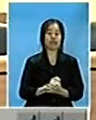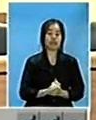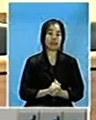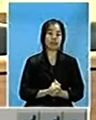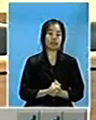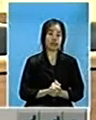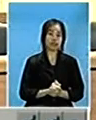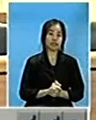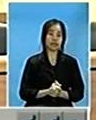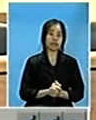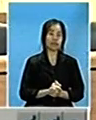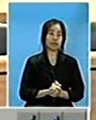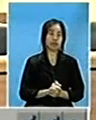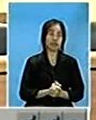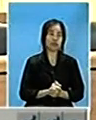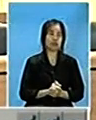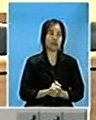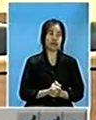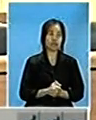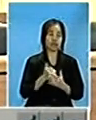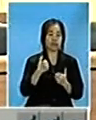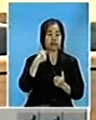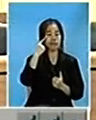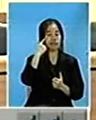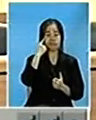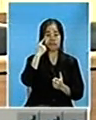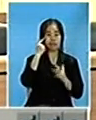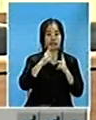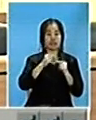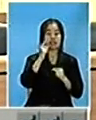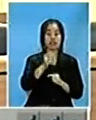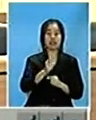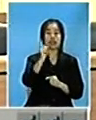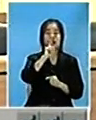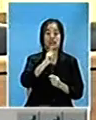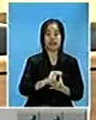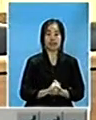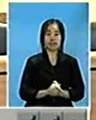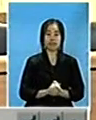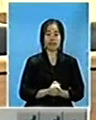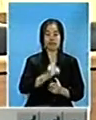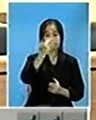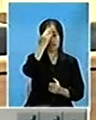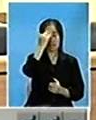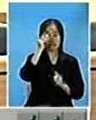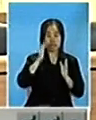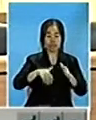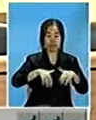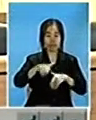างนี้เนี่ยเราหลีกหนีที่ความเป็นจริงไม่ได้เพราะว่าเราอยู่ในสายตาของประชา